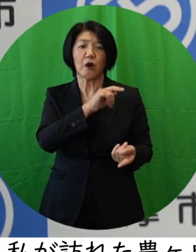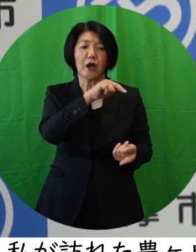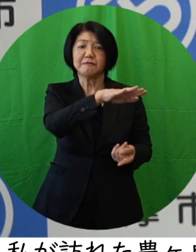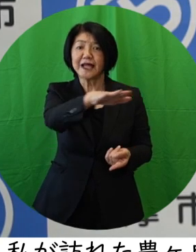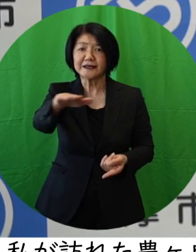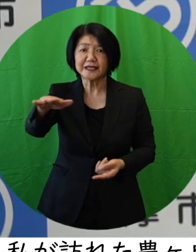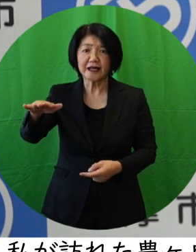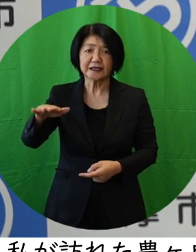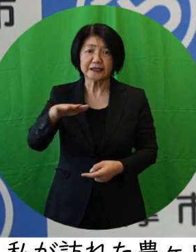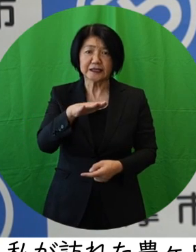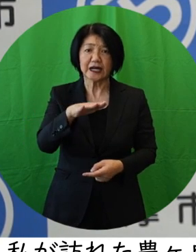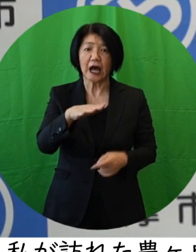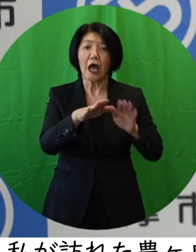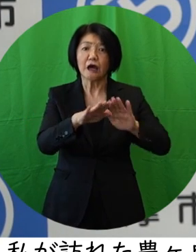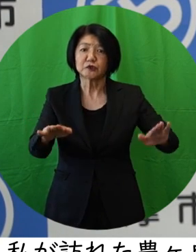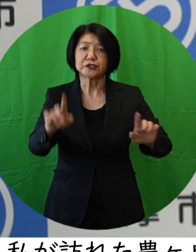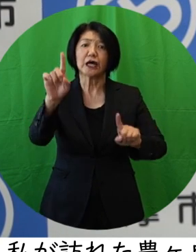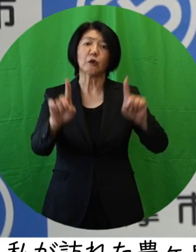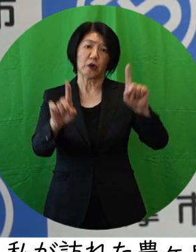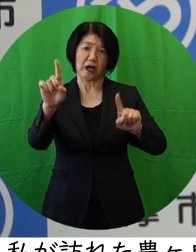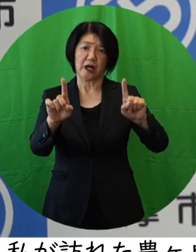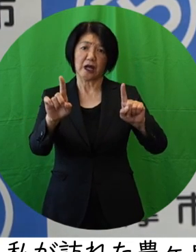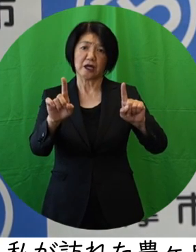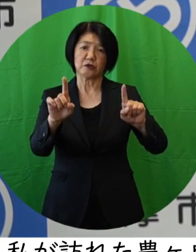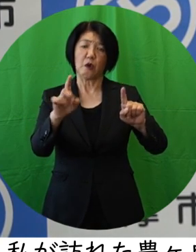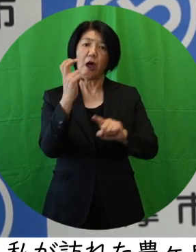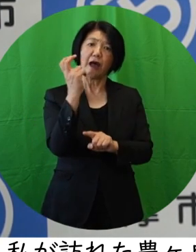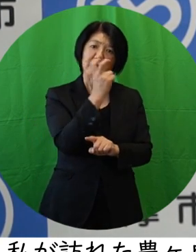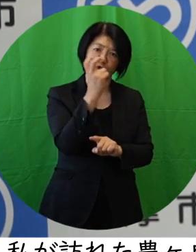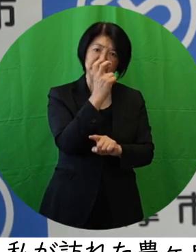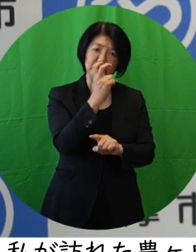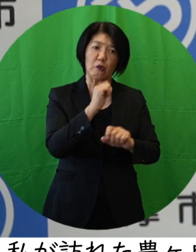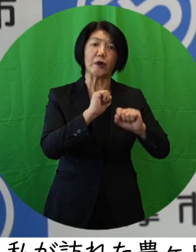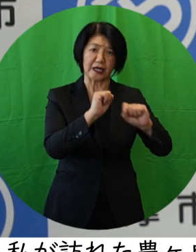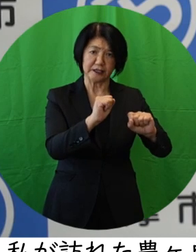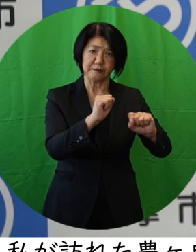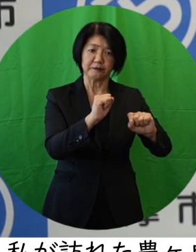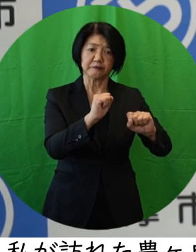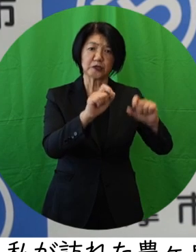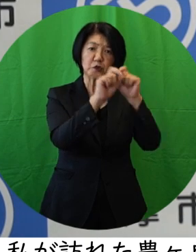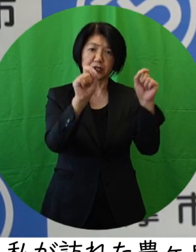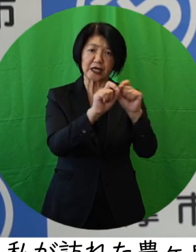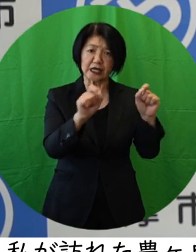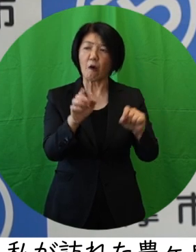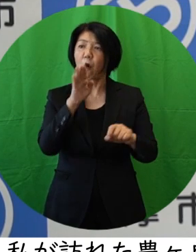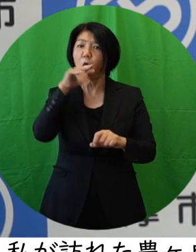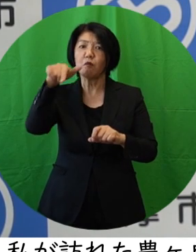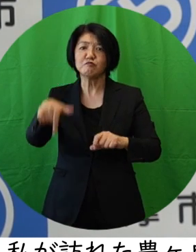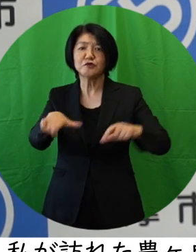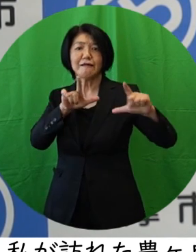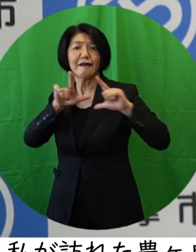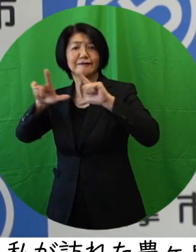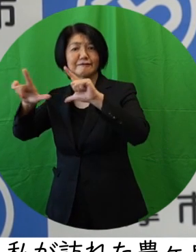皆さんが無事かどうかの安否確認を行い本部に伝達